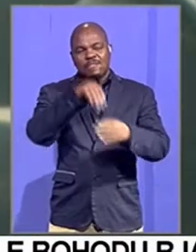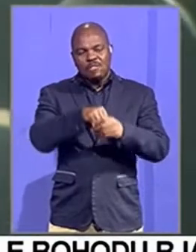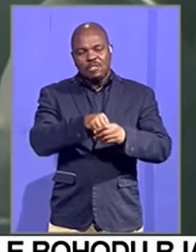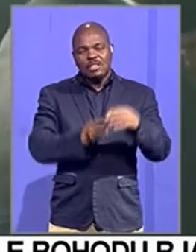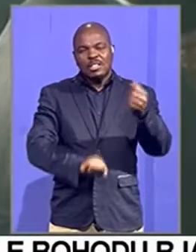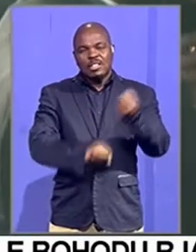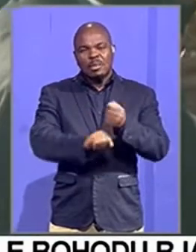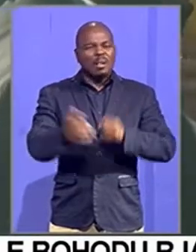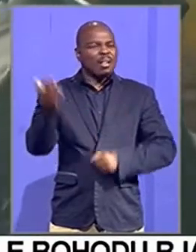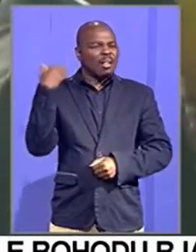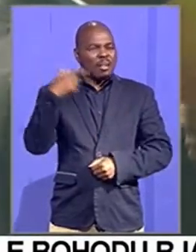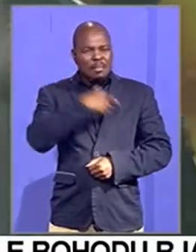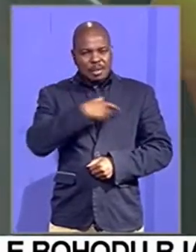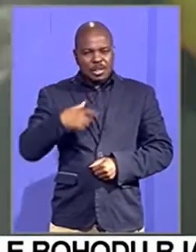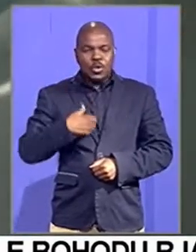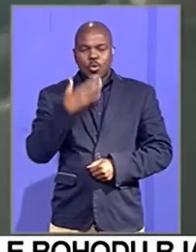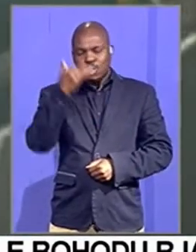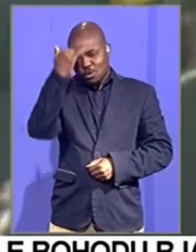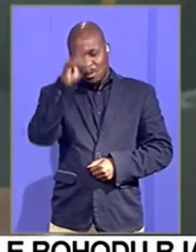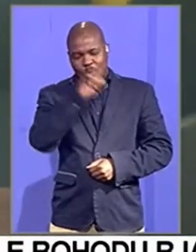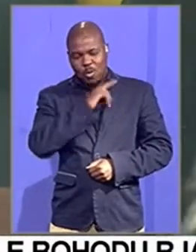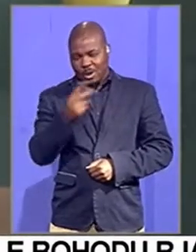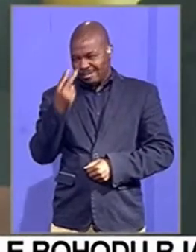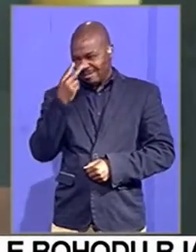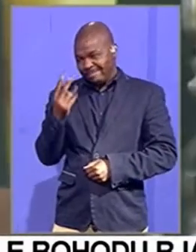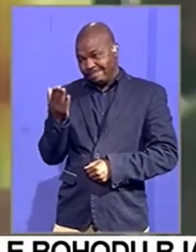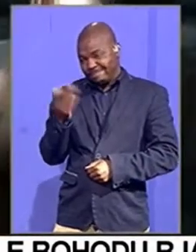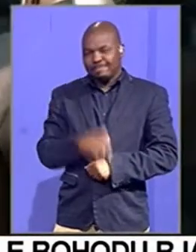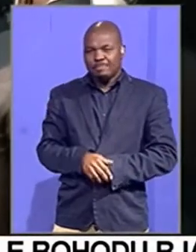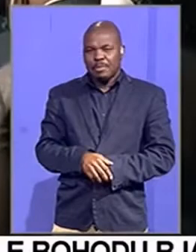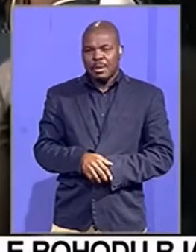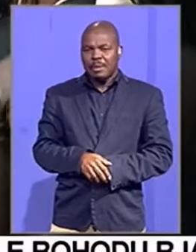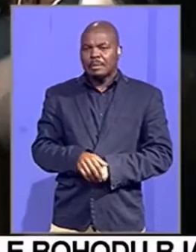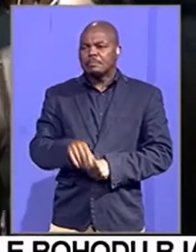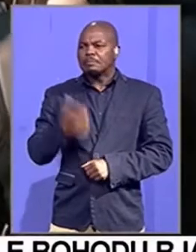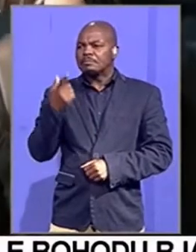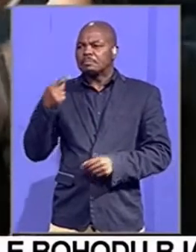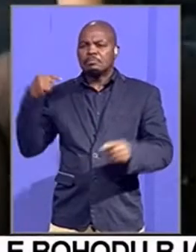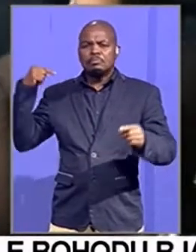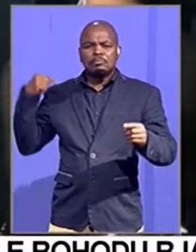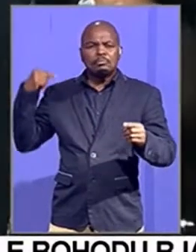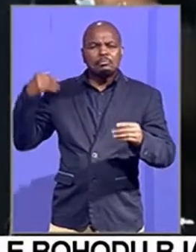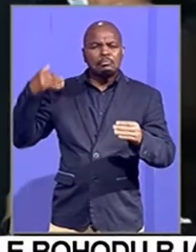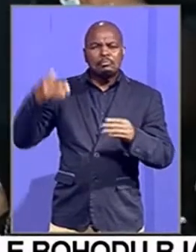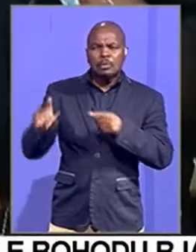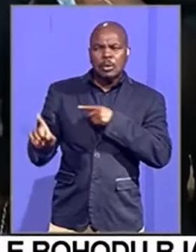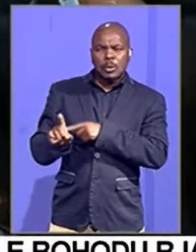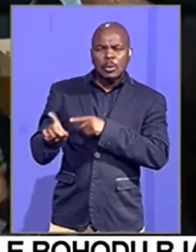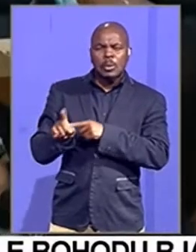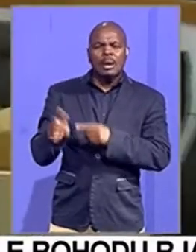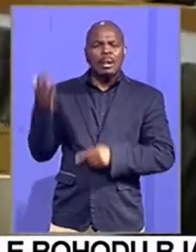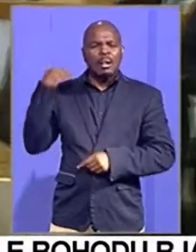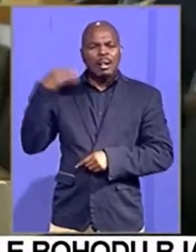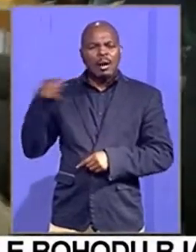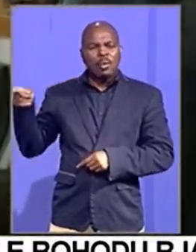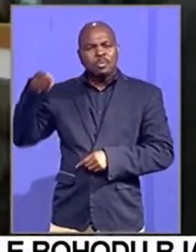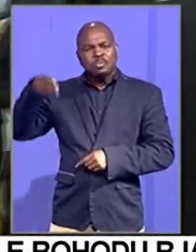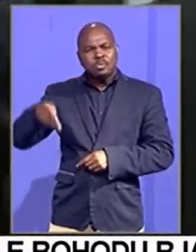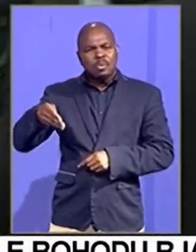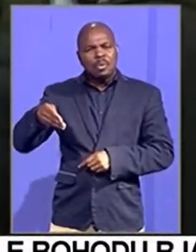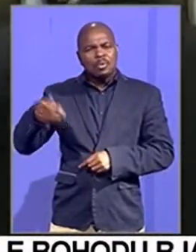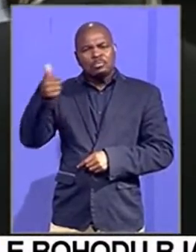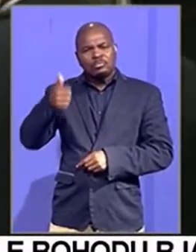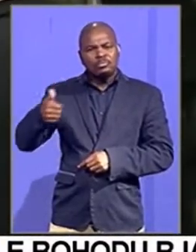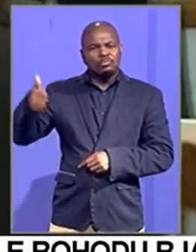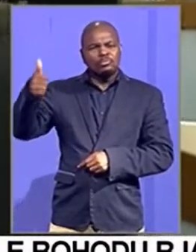pele ntate Jacob Zuma gobane o kgona go bona gore ke magato a mmalwa e leng gore ntate Fraser le ge bentše sa le molaodi